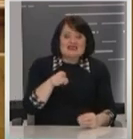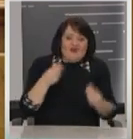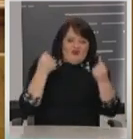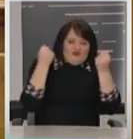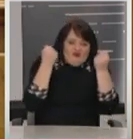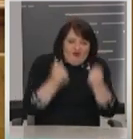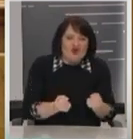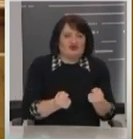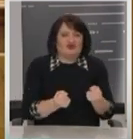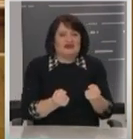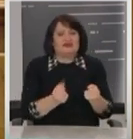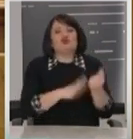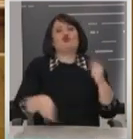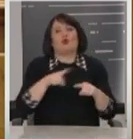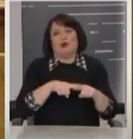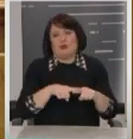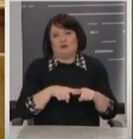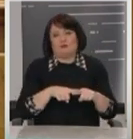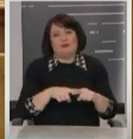φορτώσει στις πλάτες του ελληνικού λαού.